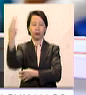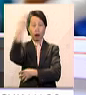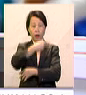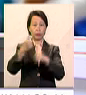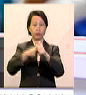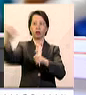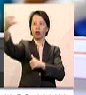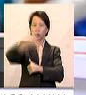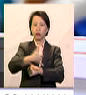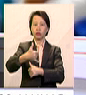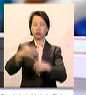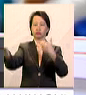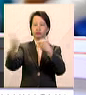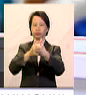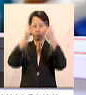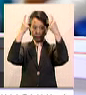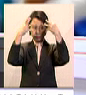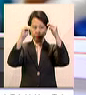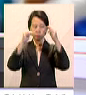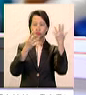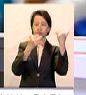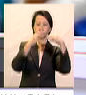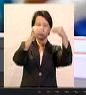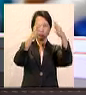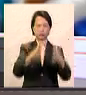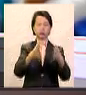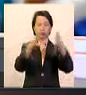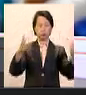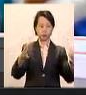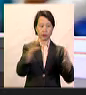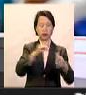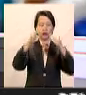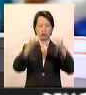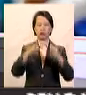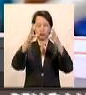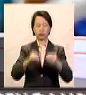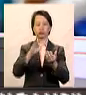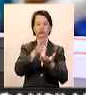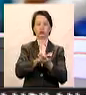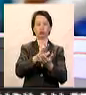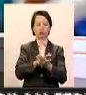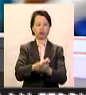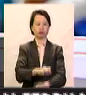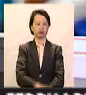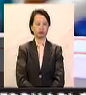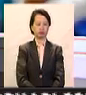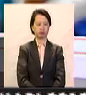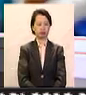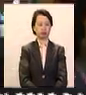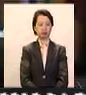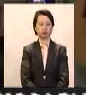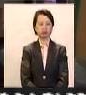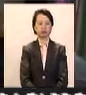ini. Ketibaan Perdana Menteri disambut mesra oleh Guru Besar Amiruddin Mat dan guru-guru SK Kedawang.